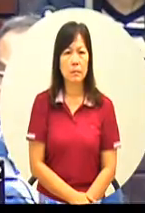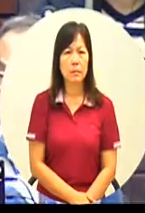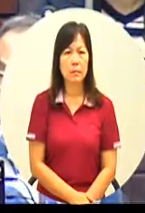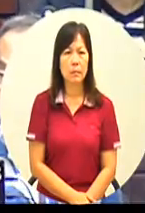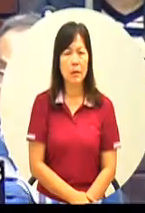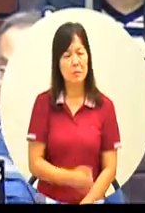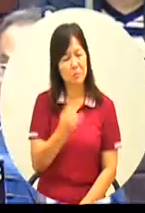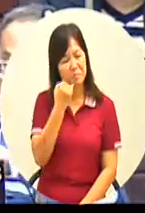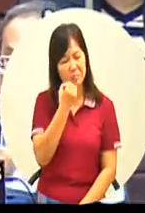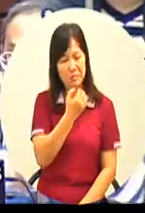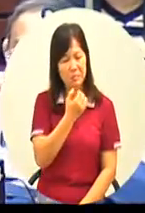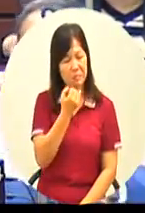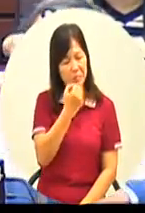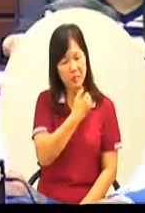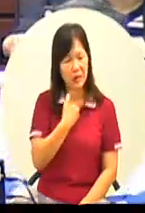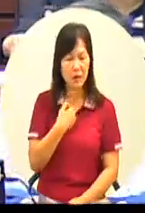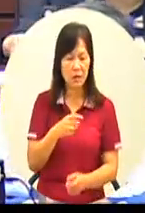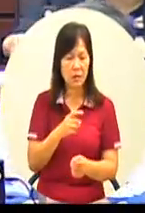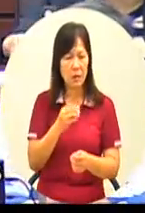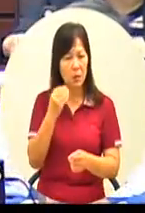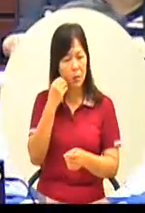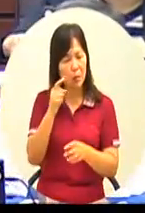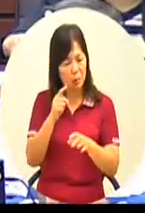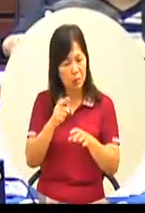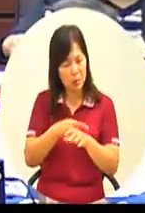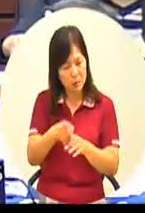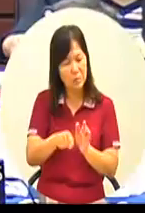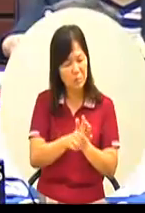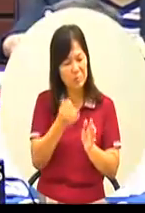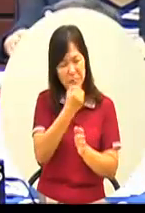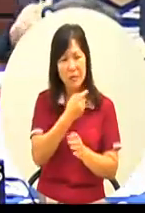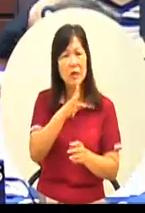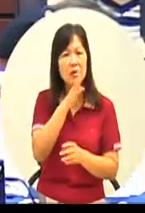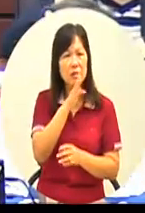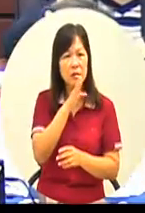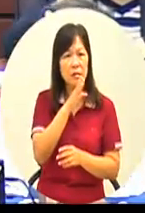也许对，从这个角度是啊，但是市价，